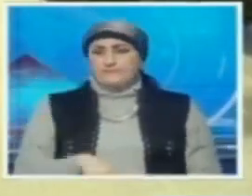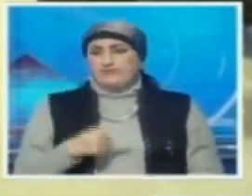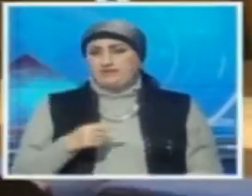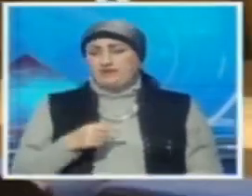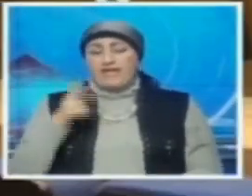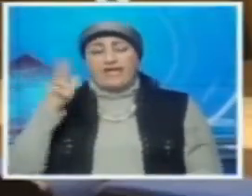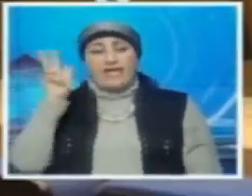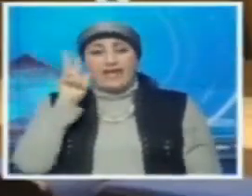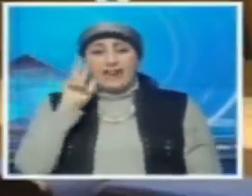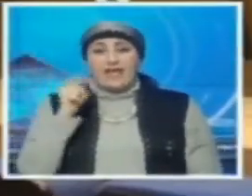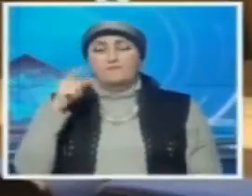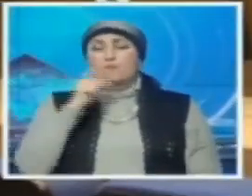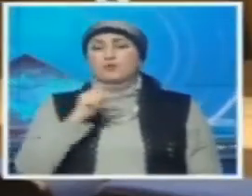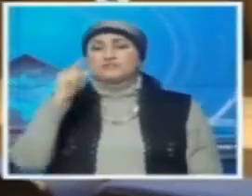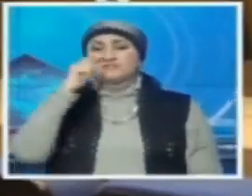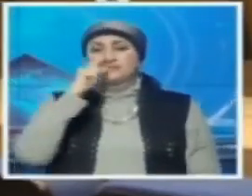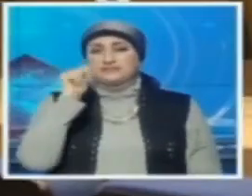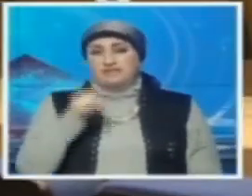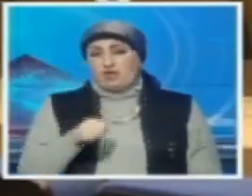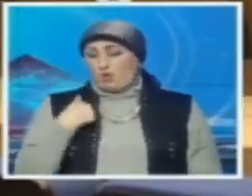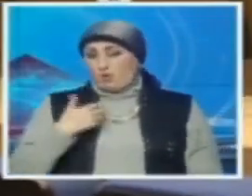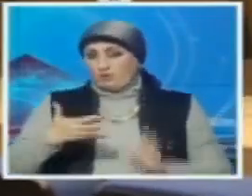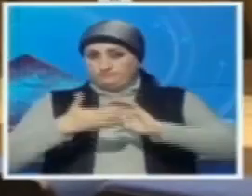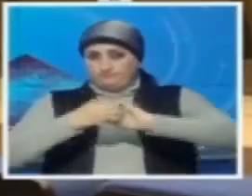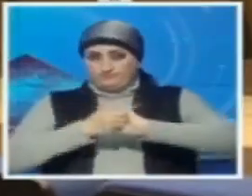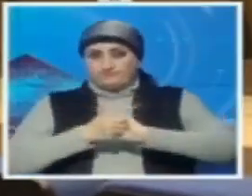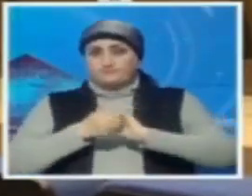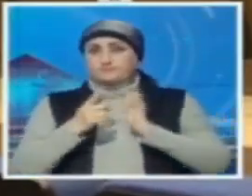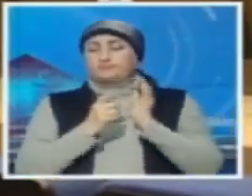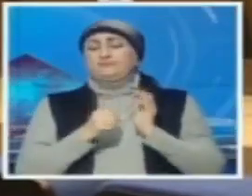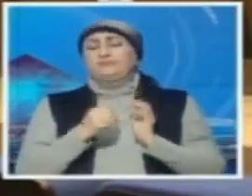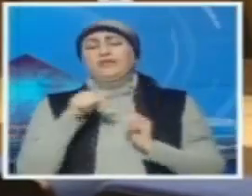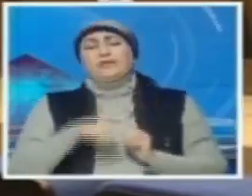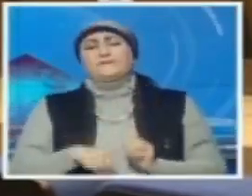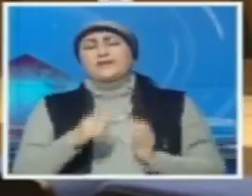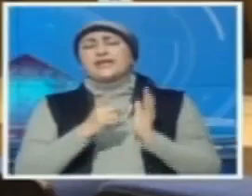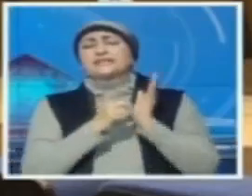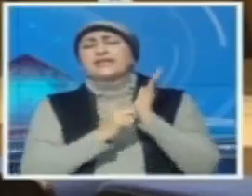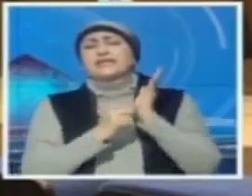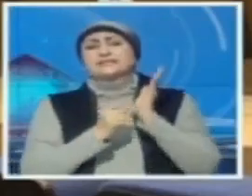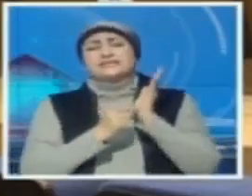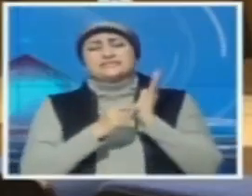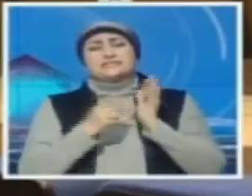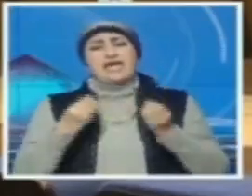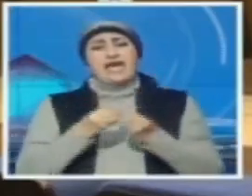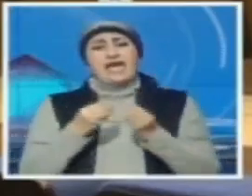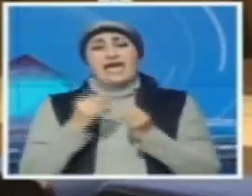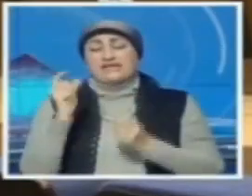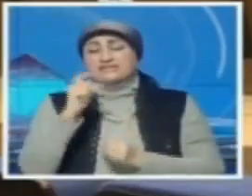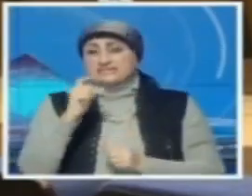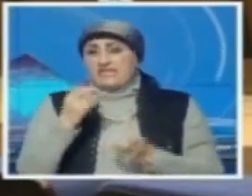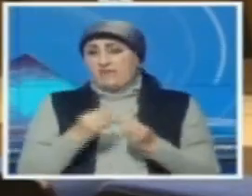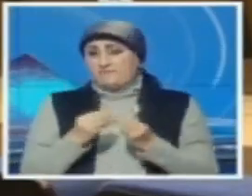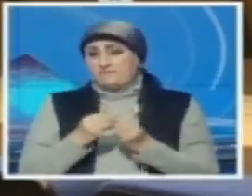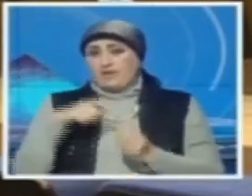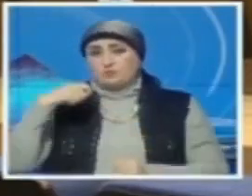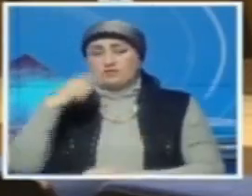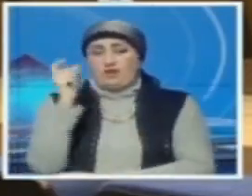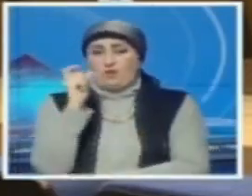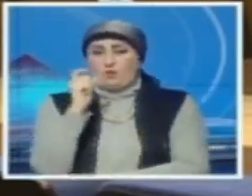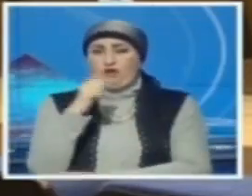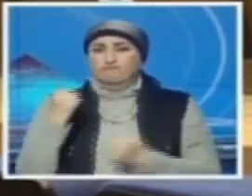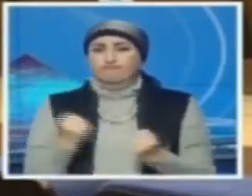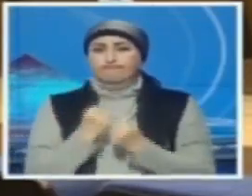والإعلامي. تعاون ثقافي وثيق بين اتحاد الإذاعات الإسلامية ووزارة الأوقاف المصرية لتأهيل الإعلاميين